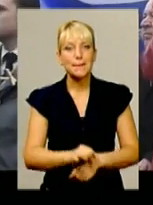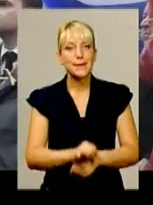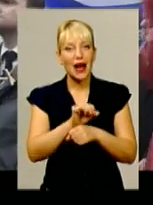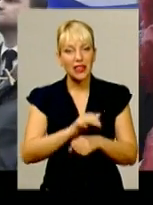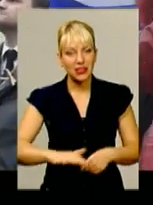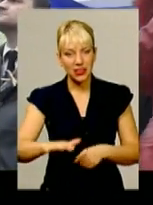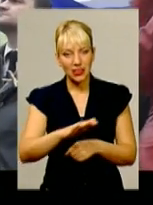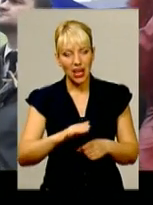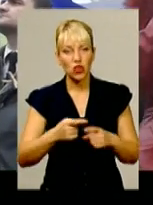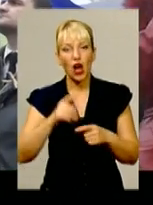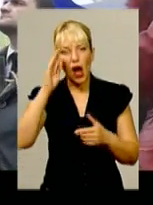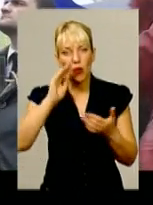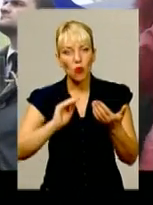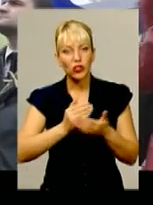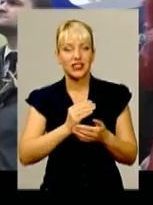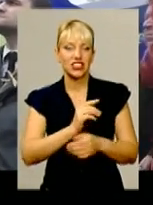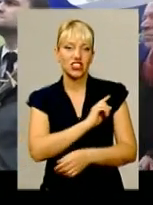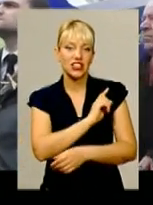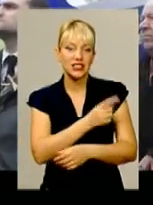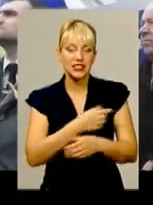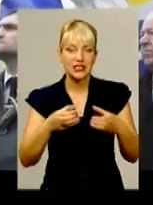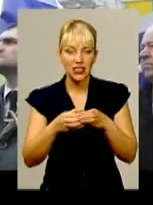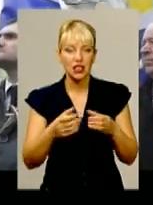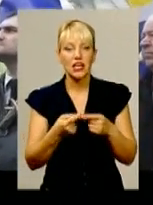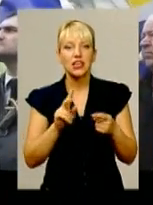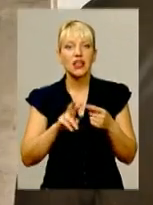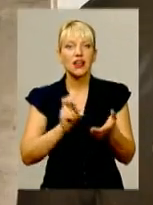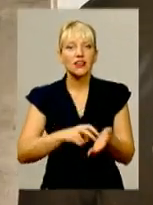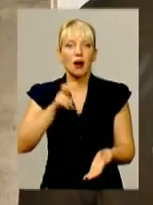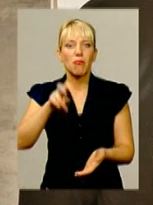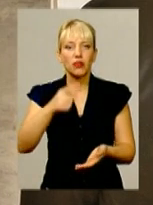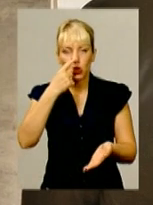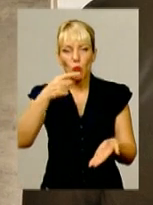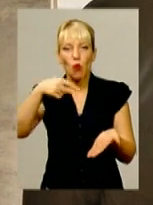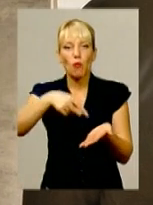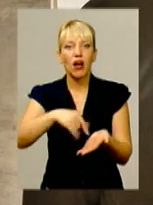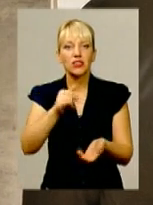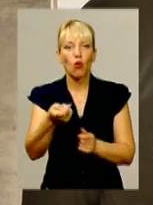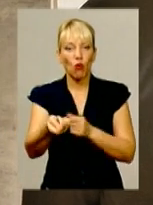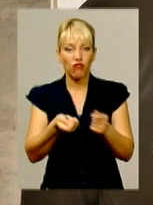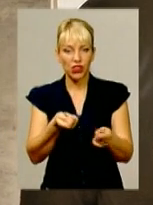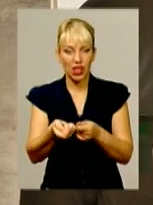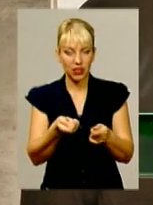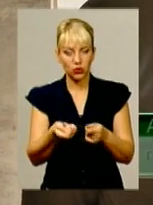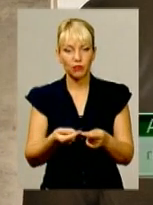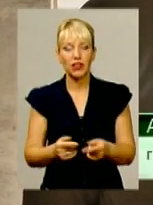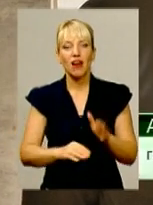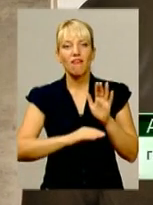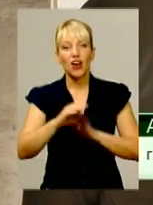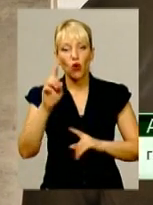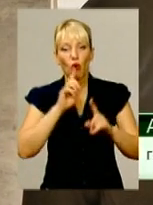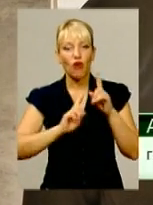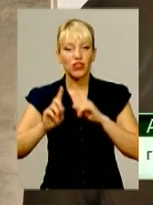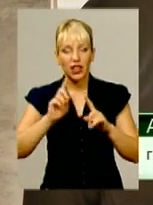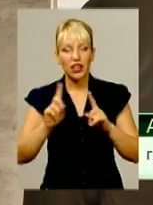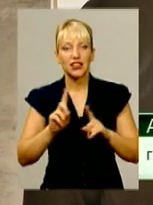чергу, використовують політичні сили як трамплін для потрапляння у владу. Верховна Рада в складі тієї коаліції, яка була